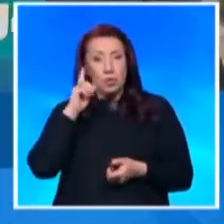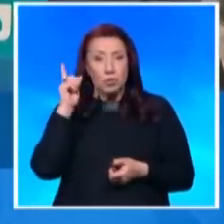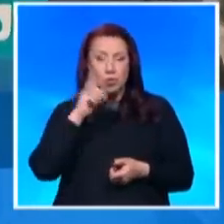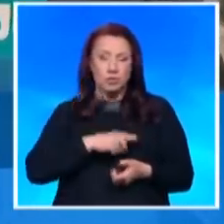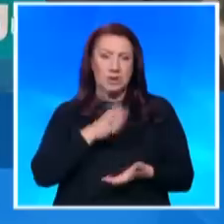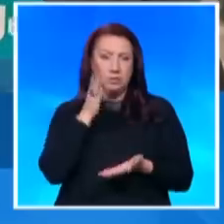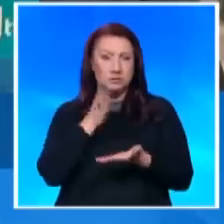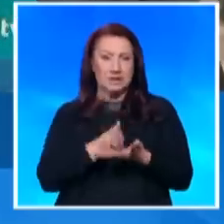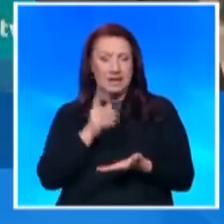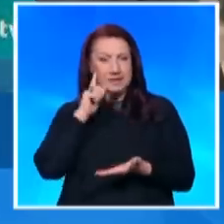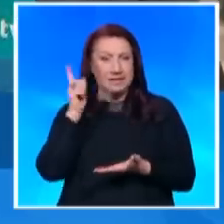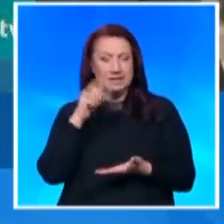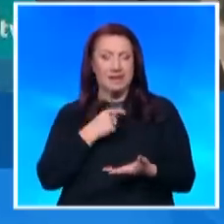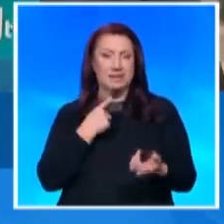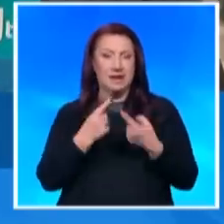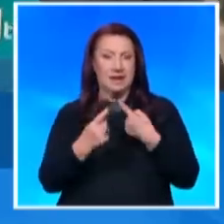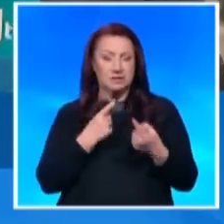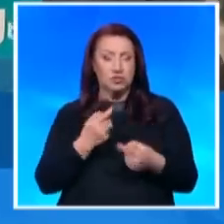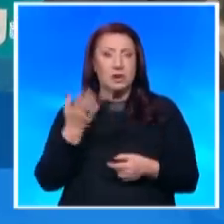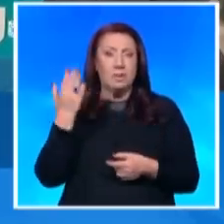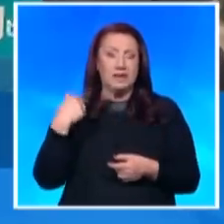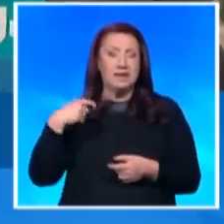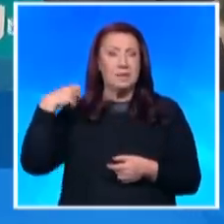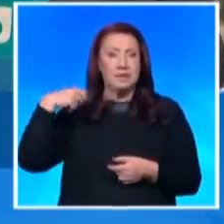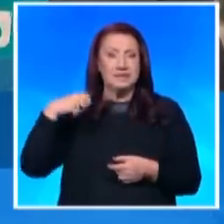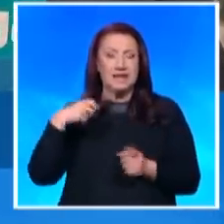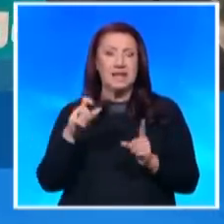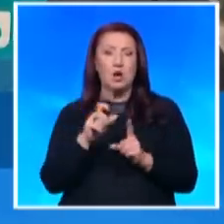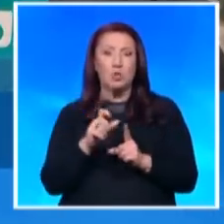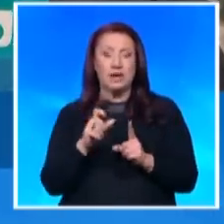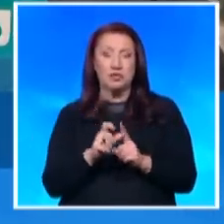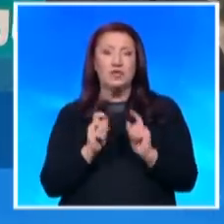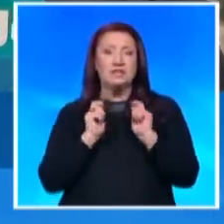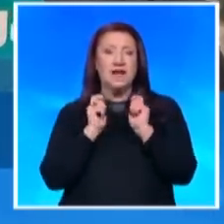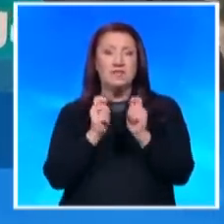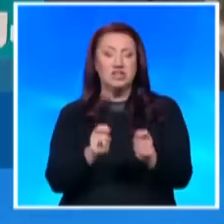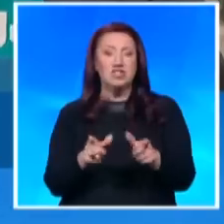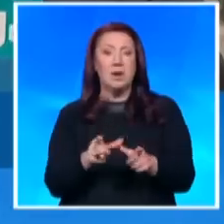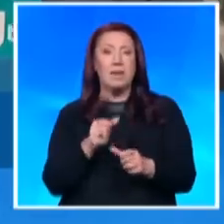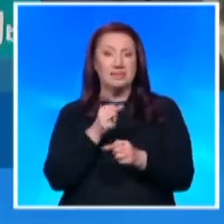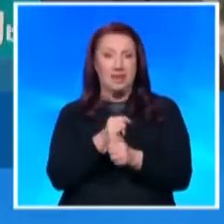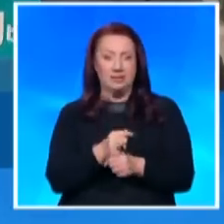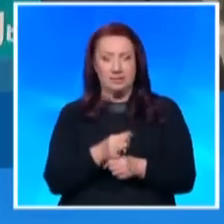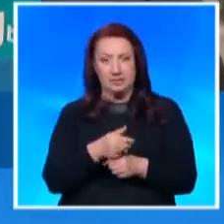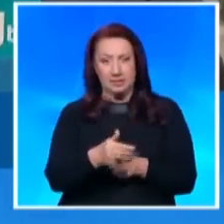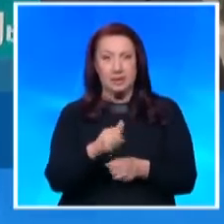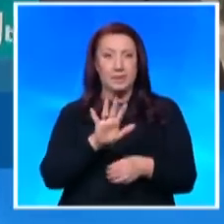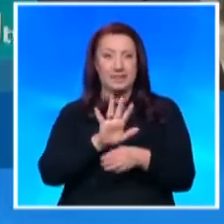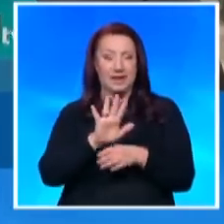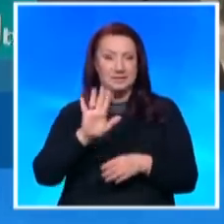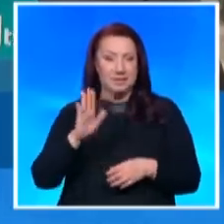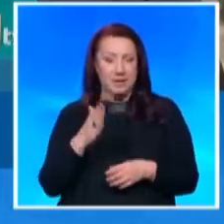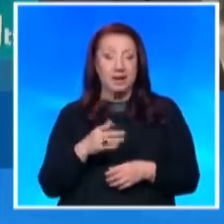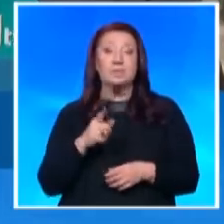преди президента Румен Радев да връчи мандата на 15 май. След като той бъде получен, обаче ГЕРБ ще имат още една седмица преди